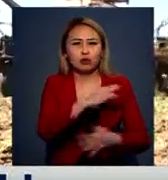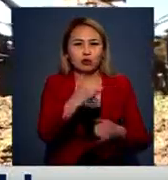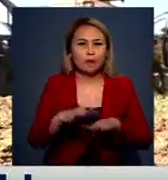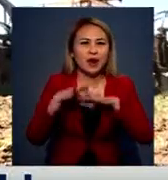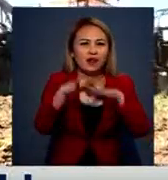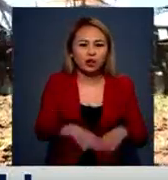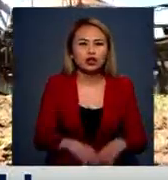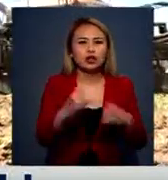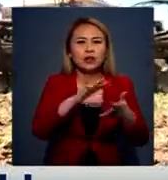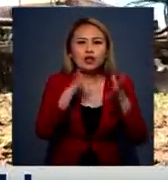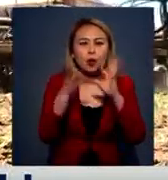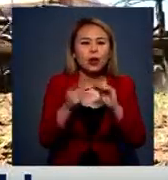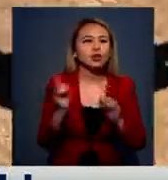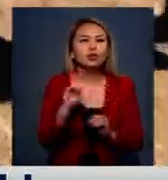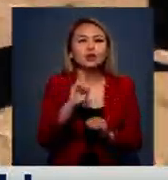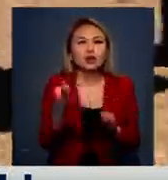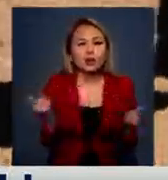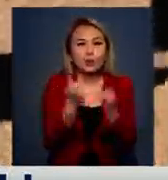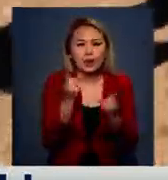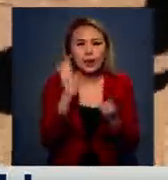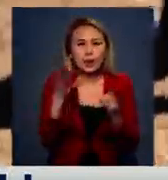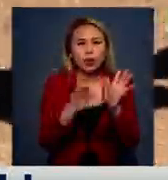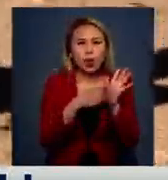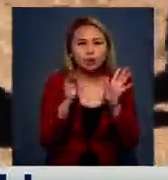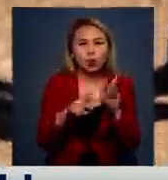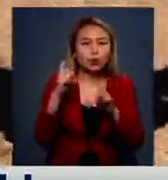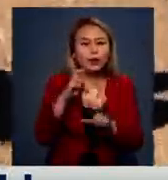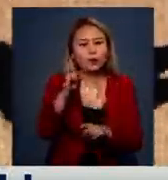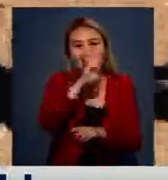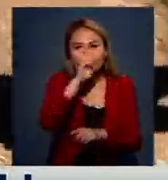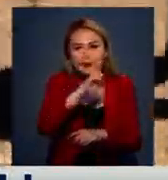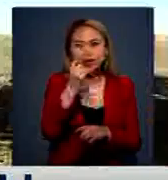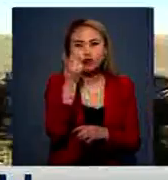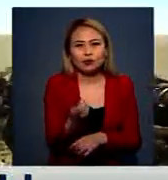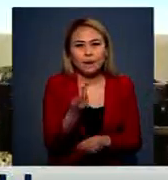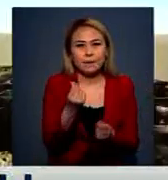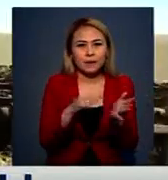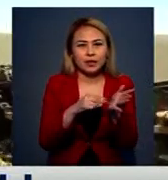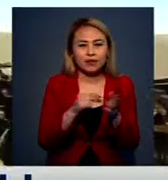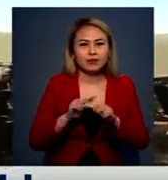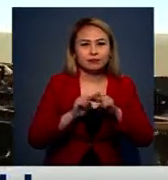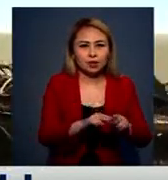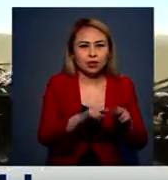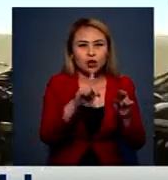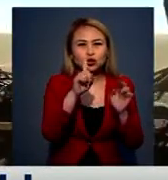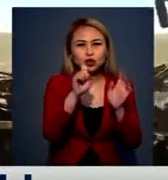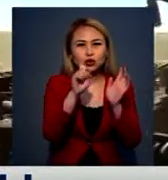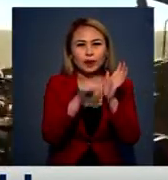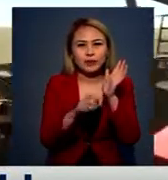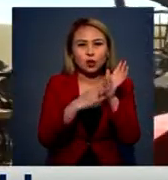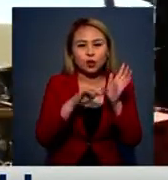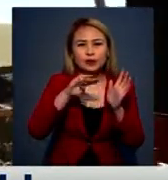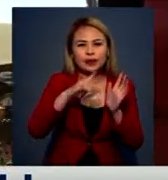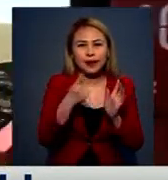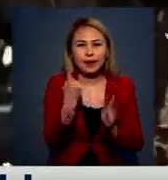жатыр. Жылдағыдай шаруаларға жеңілдік жасалып, 9 мың тонна жанар жағармай арзан бағамен бөлінді. Оның литрі 169